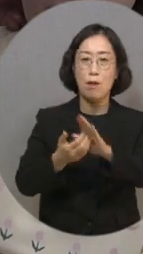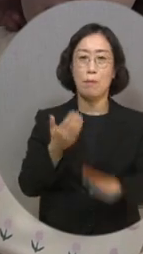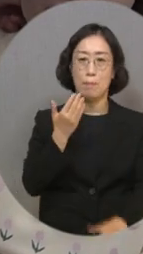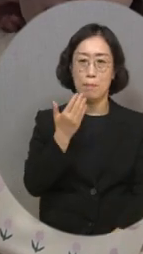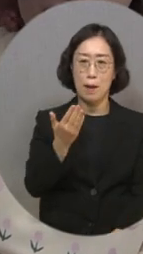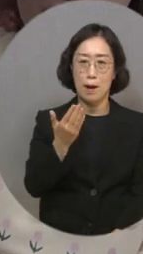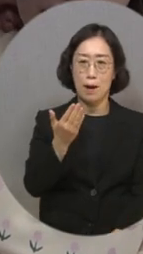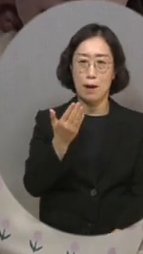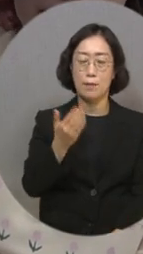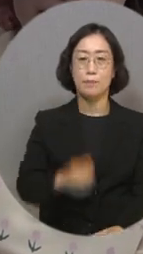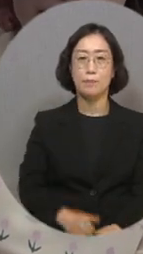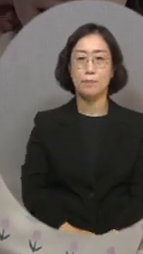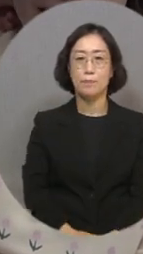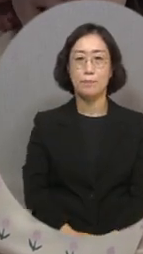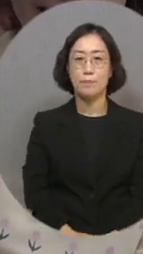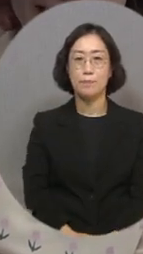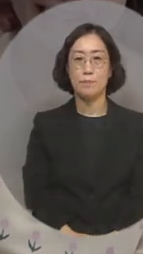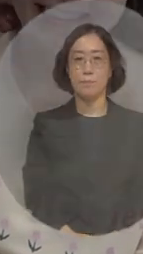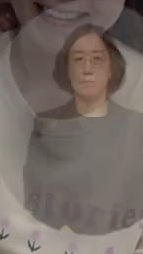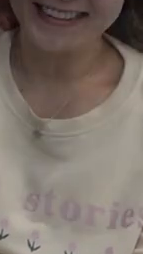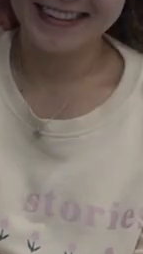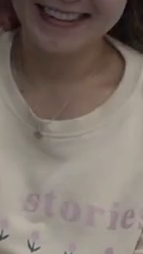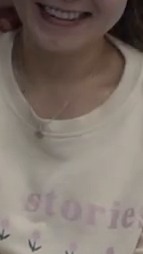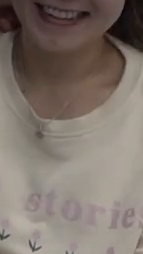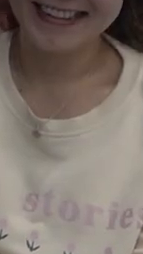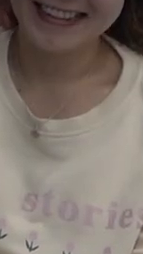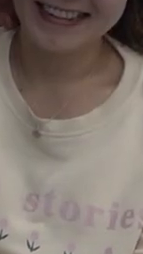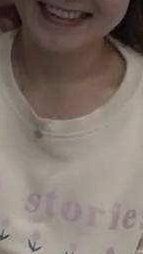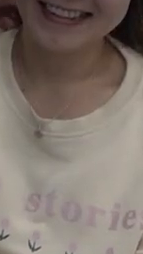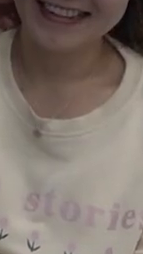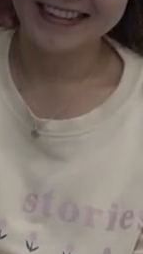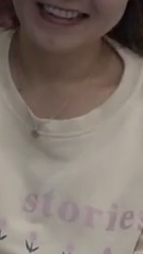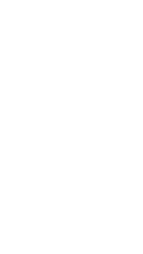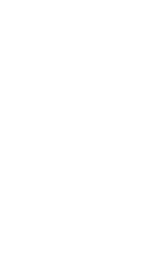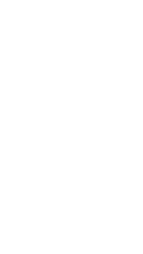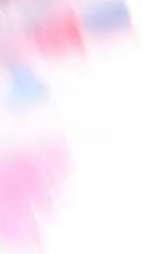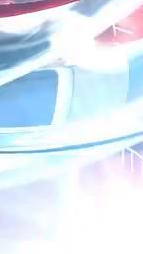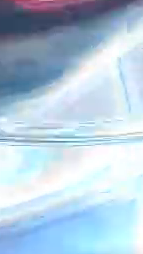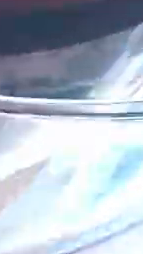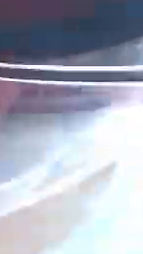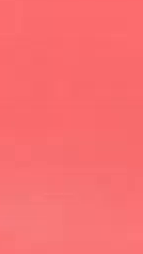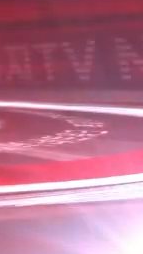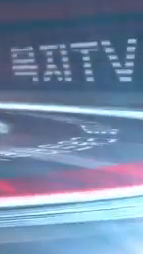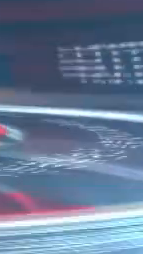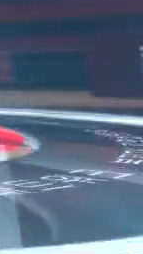있었습니다. 복지TV 뉴스 김주은입니다.